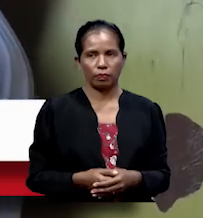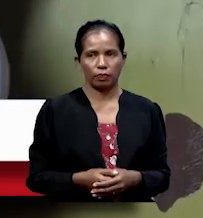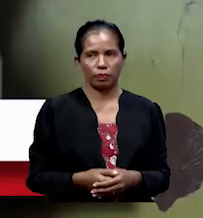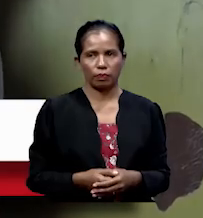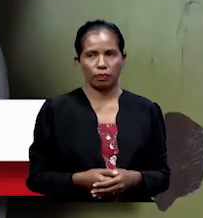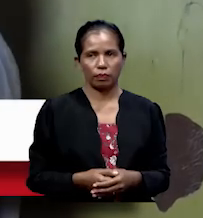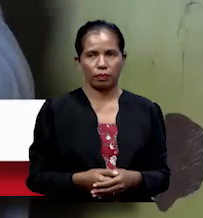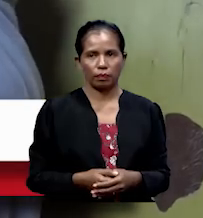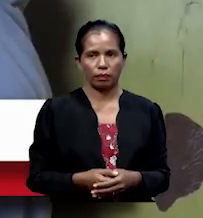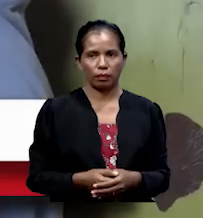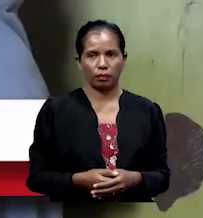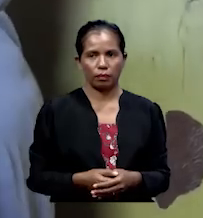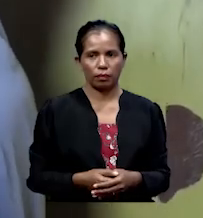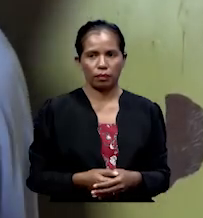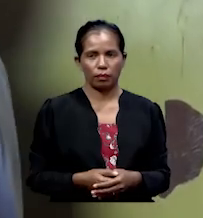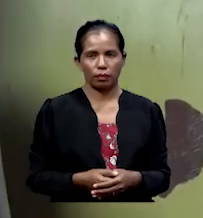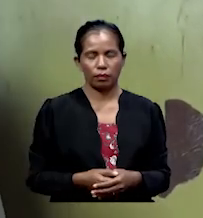Patur pagkotis rizo. Tekol.